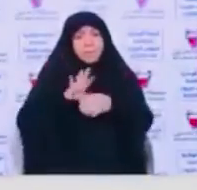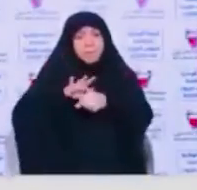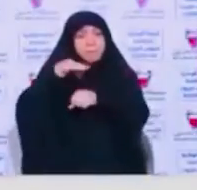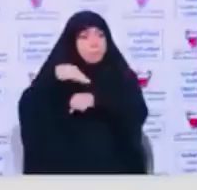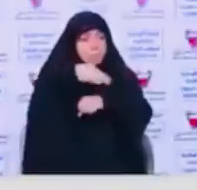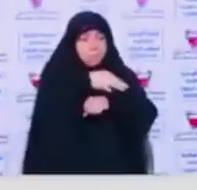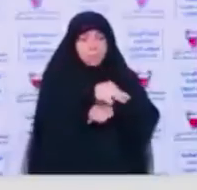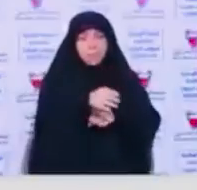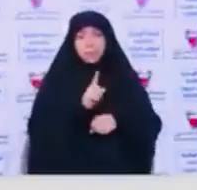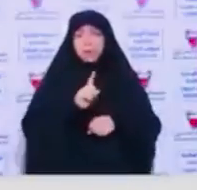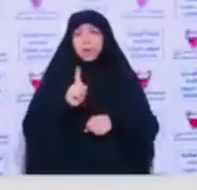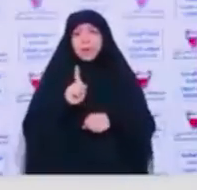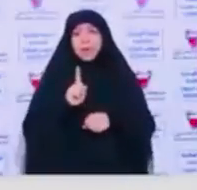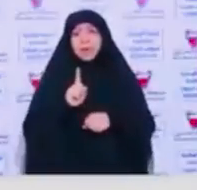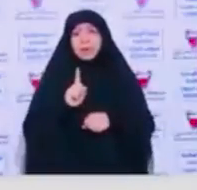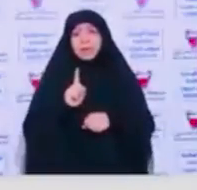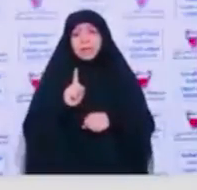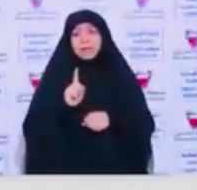المنشورة والصحية،